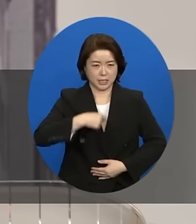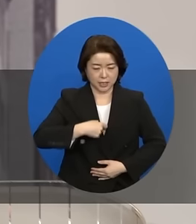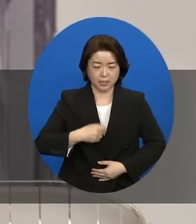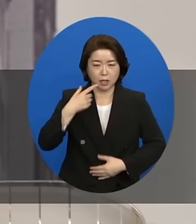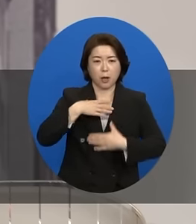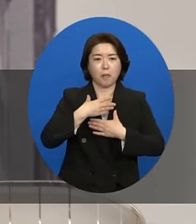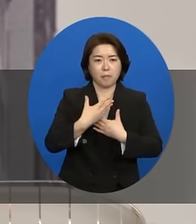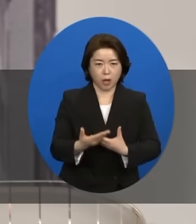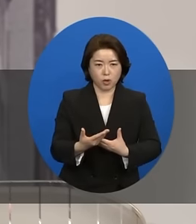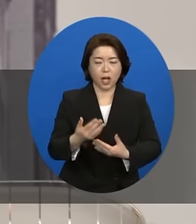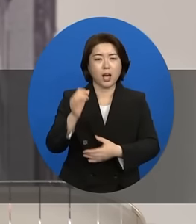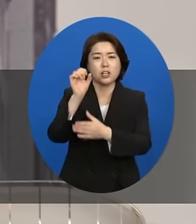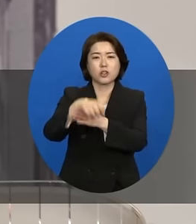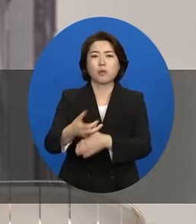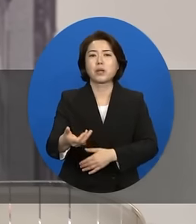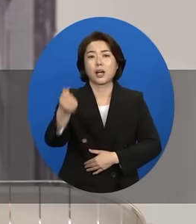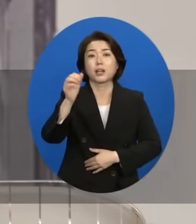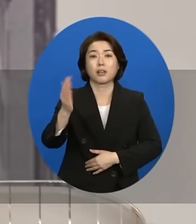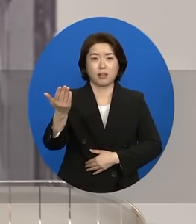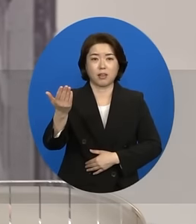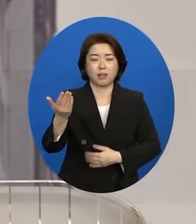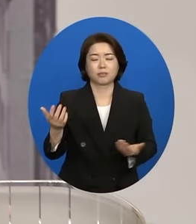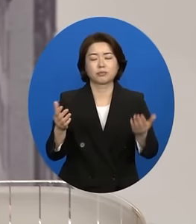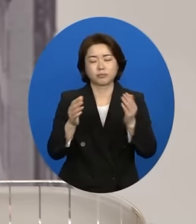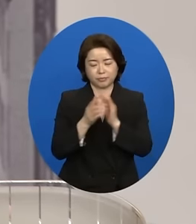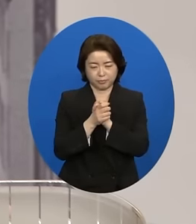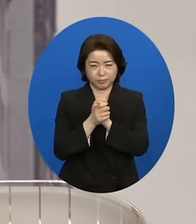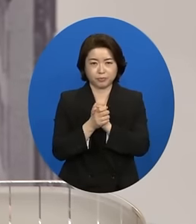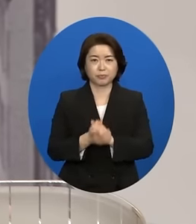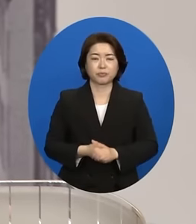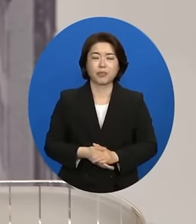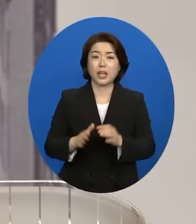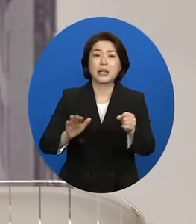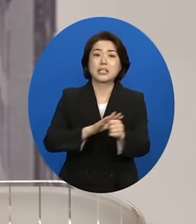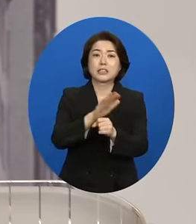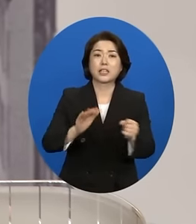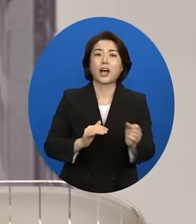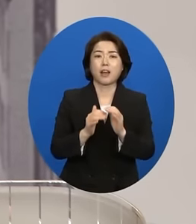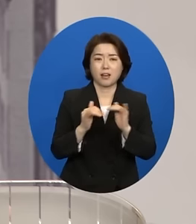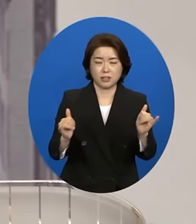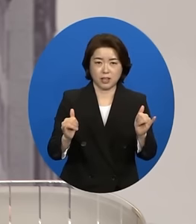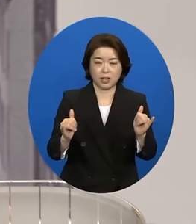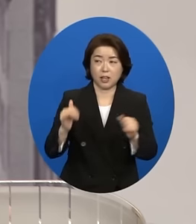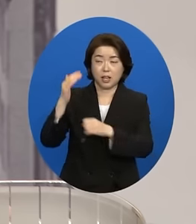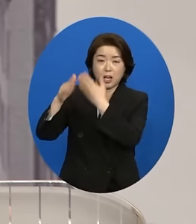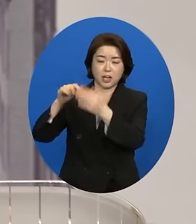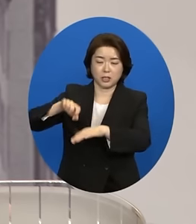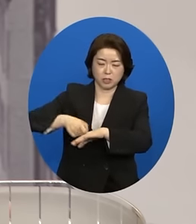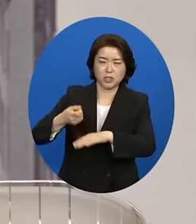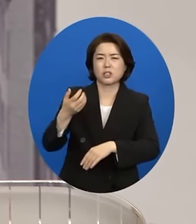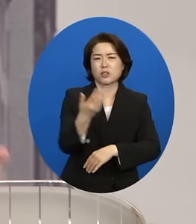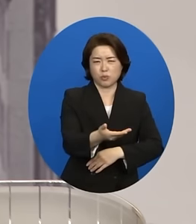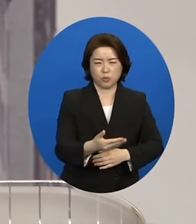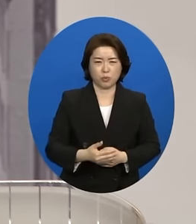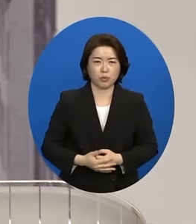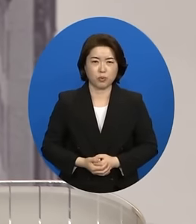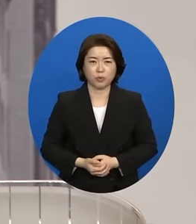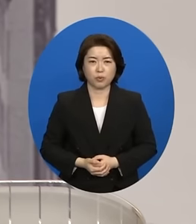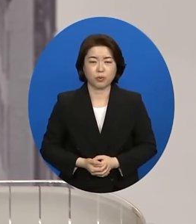열매를 맺느니라. 아멘. 사랑하는 자를 하나님은 징계하세요. 그래서